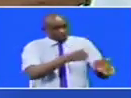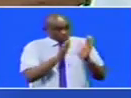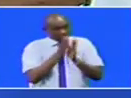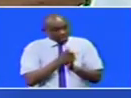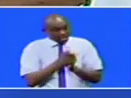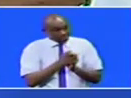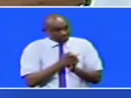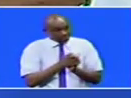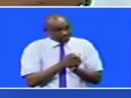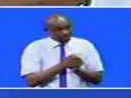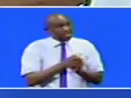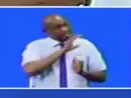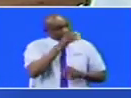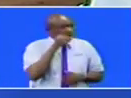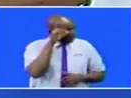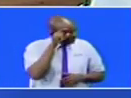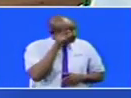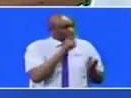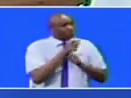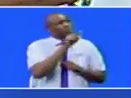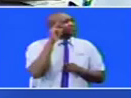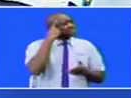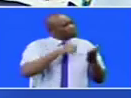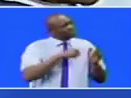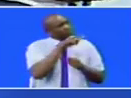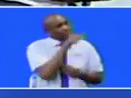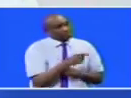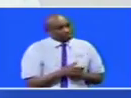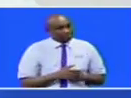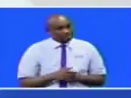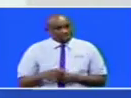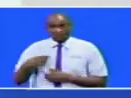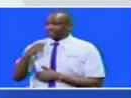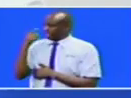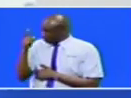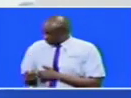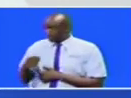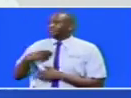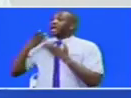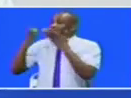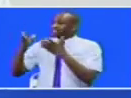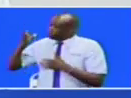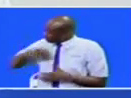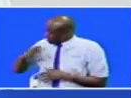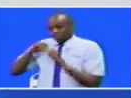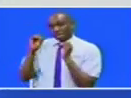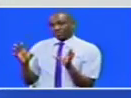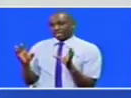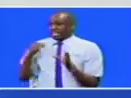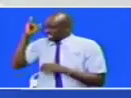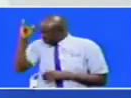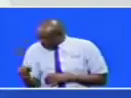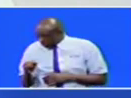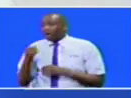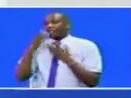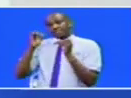wanajulikana kama traffic marshals katika kaunti ya Mombasa. Kauli yako ni ipi wakati ambapo serikali... Nimekwambia mimi si report kwa mtu. I don't report to an individual